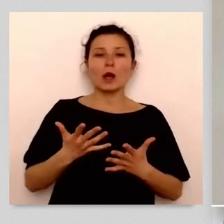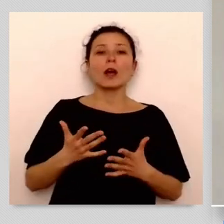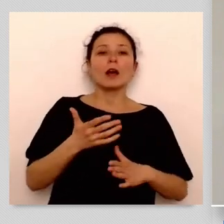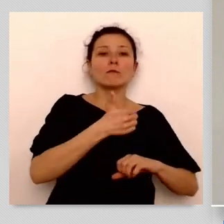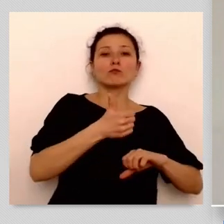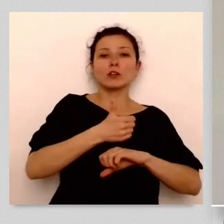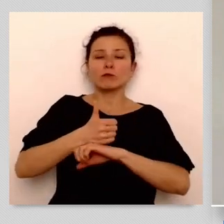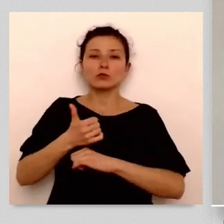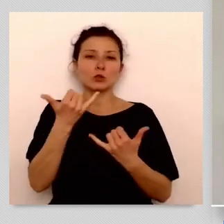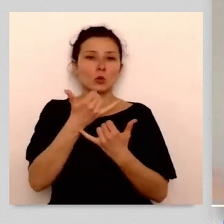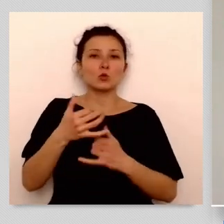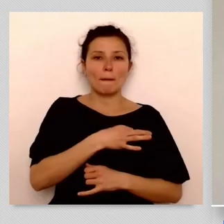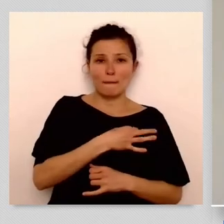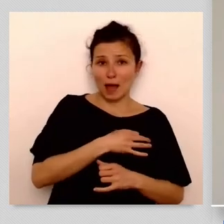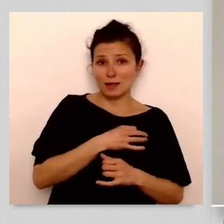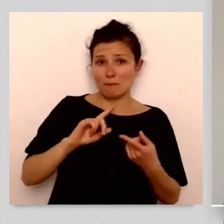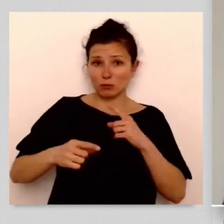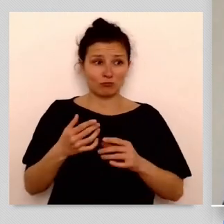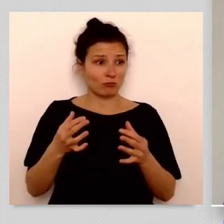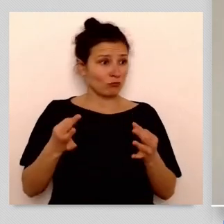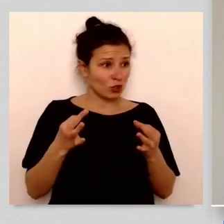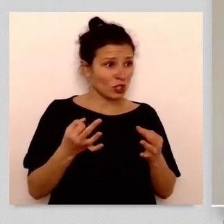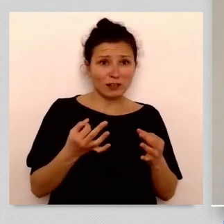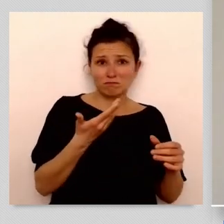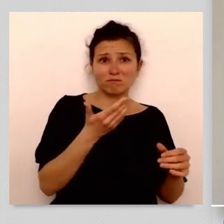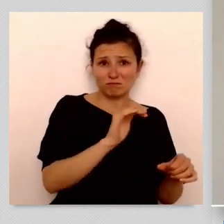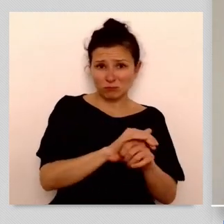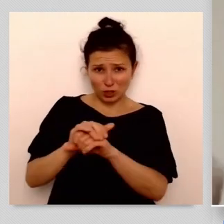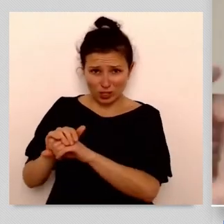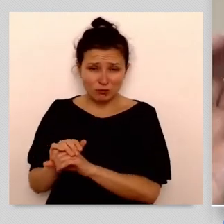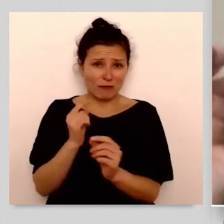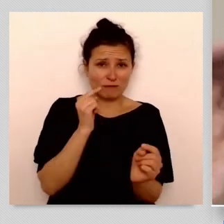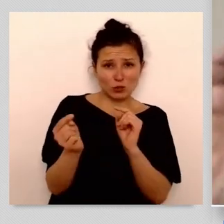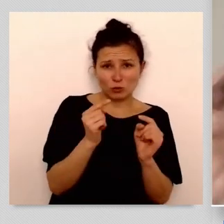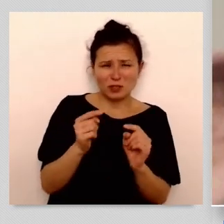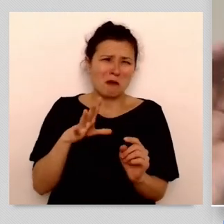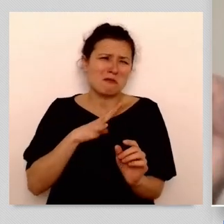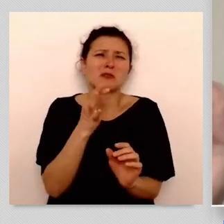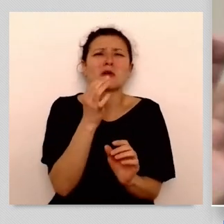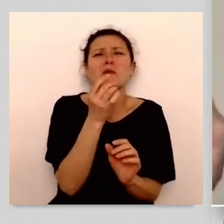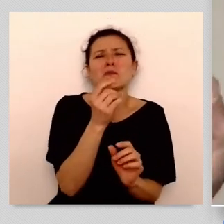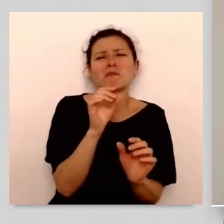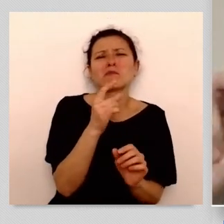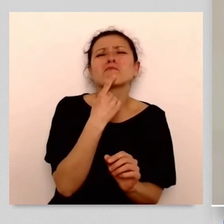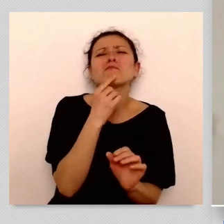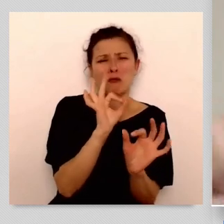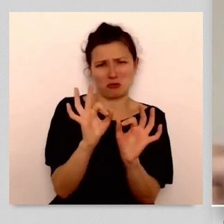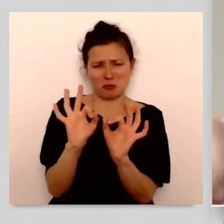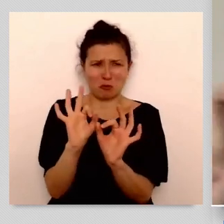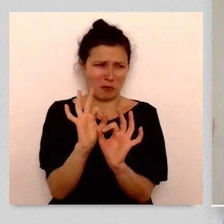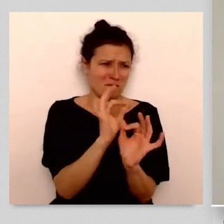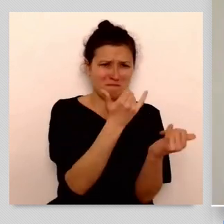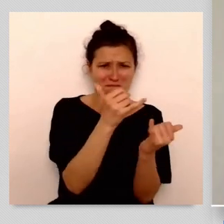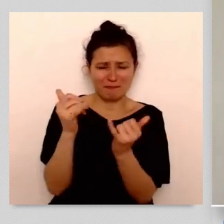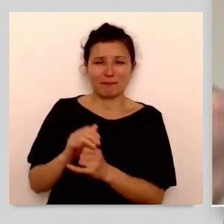politycznych, które dzisiaj w zgodzie zabierały głos, jakieś były niuanse. I to chciałem podkreślić, że jest na przykład